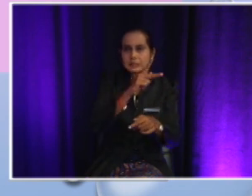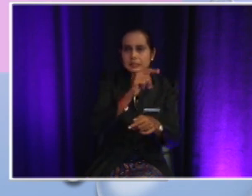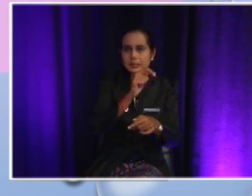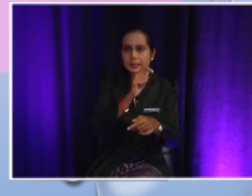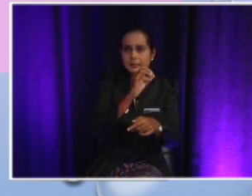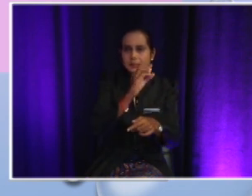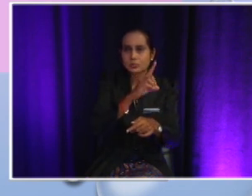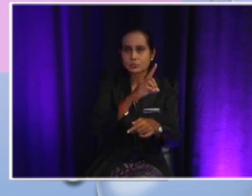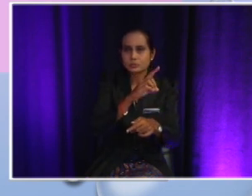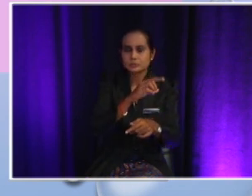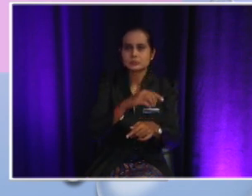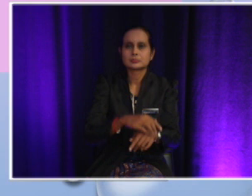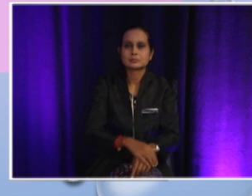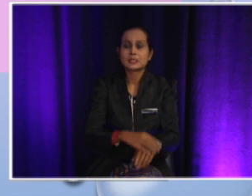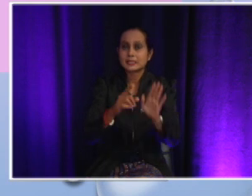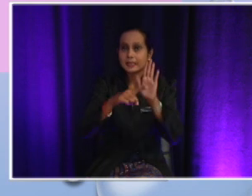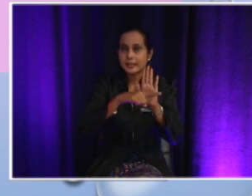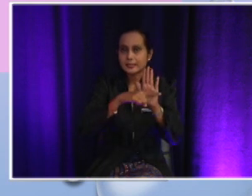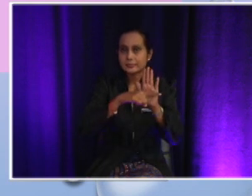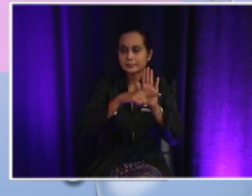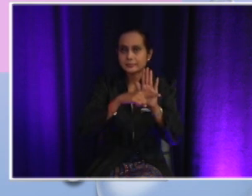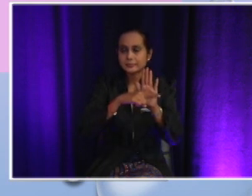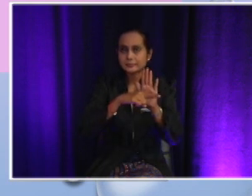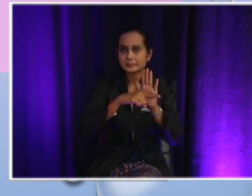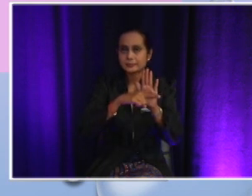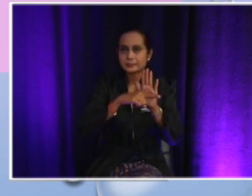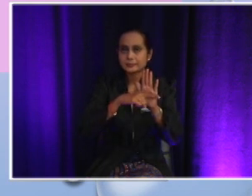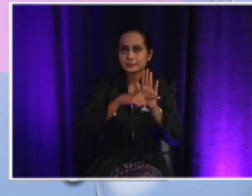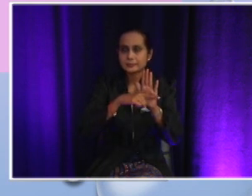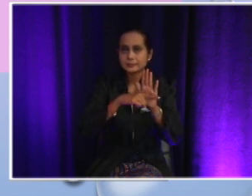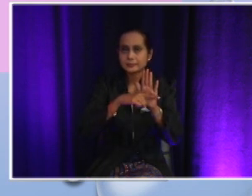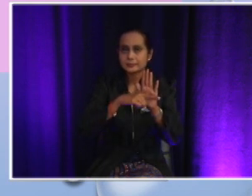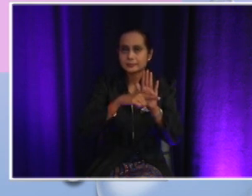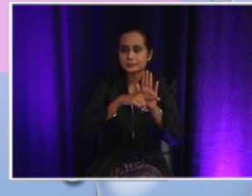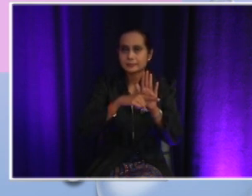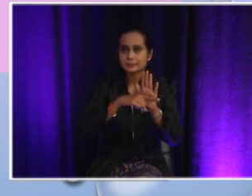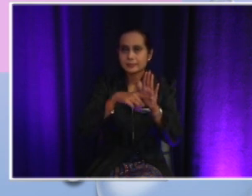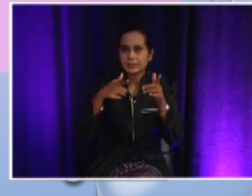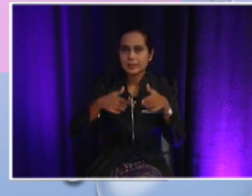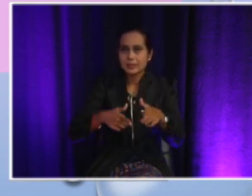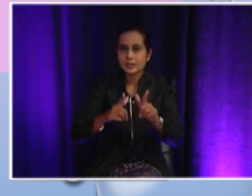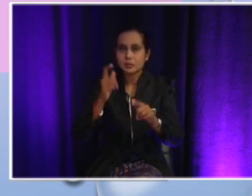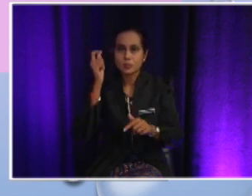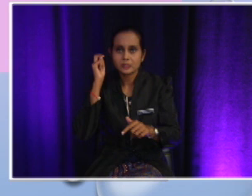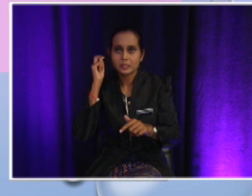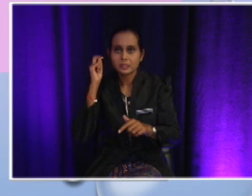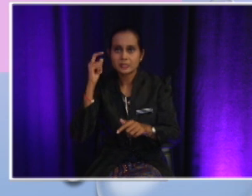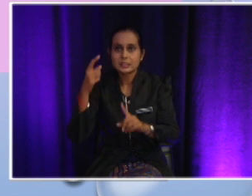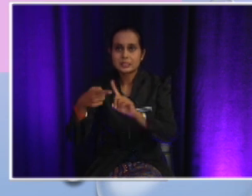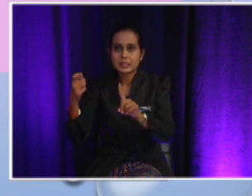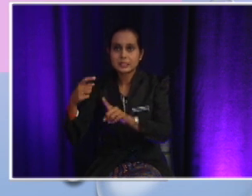adalah positif. So, bila katot ni negatif sini, ini negatif, laluan tadi adalah daripada positif